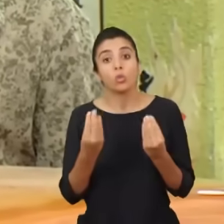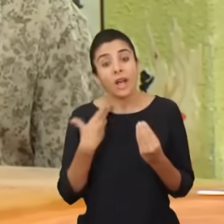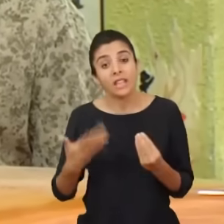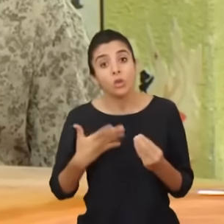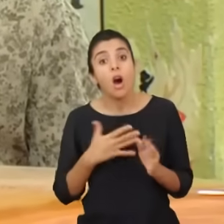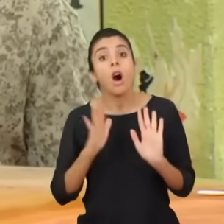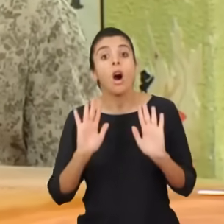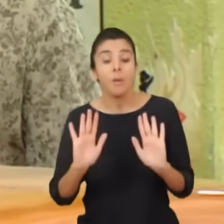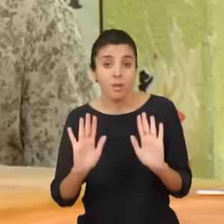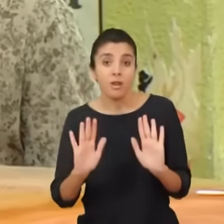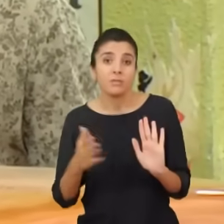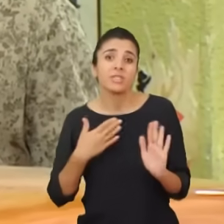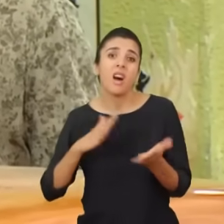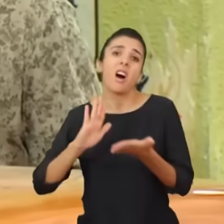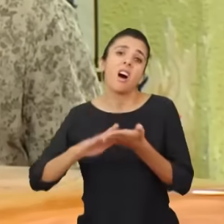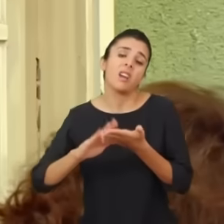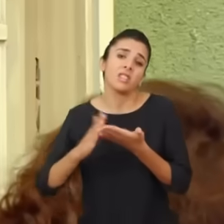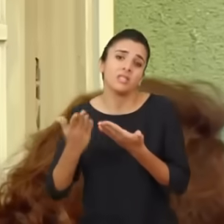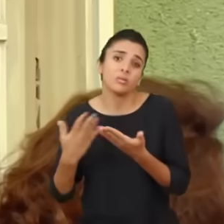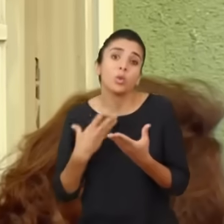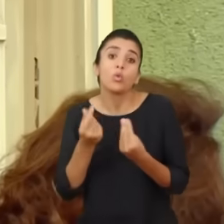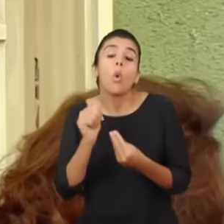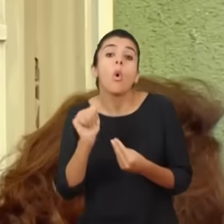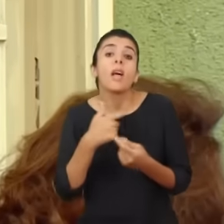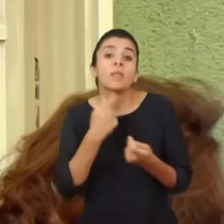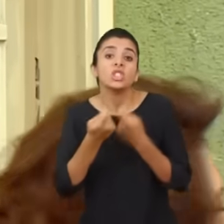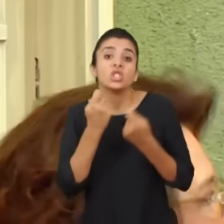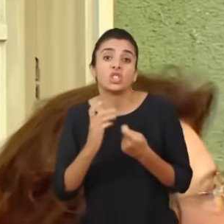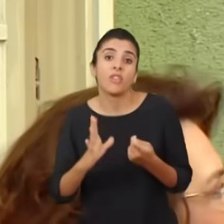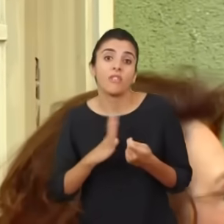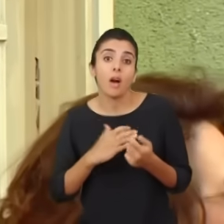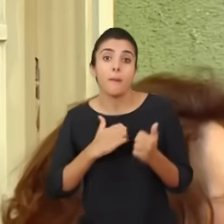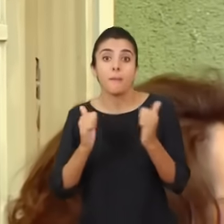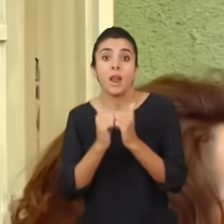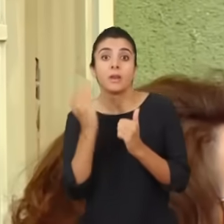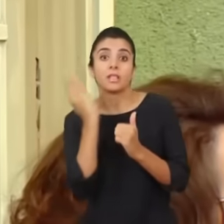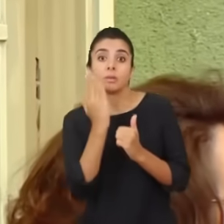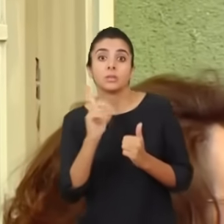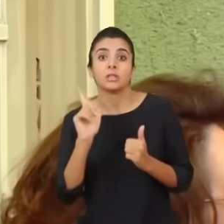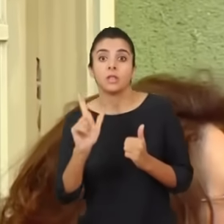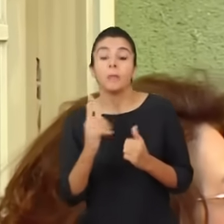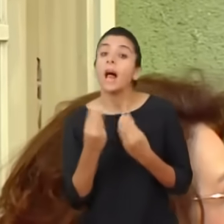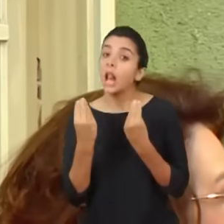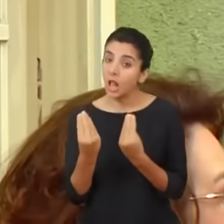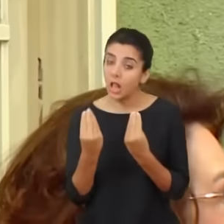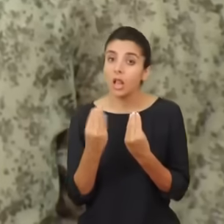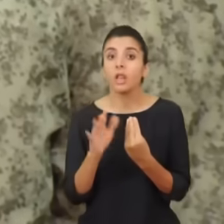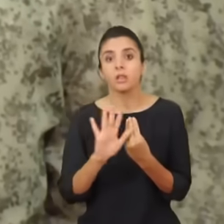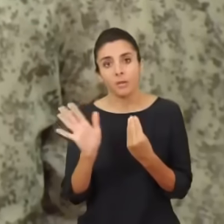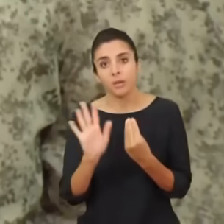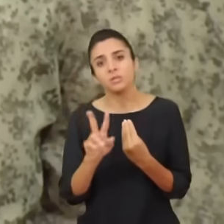isterdik anneciğim de ya bizim çok önemli bir işimiz var. Yani beraber gitmemiz lazım. İyi o zaman